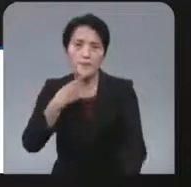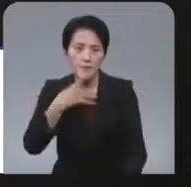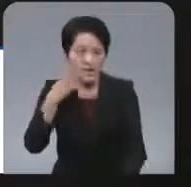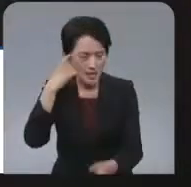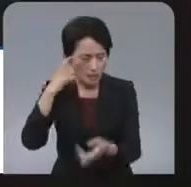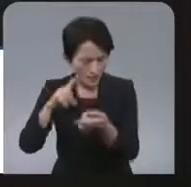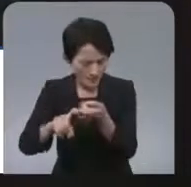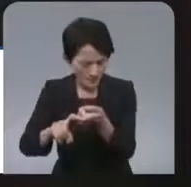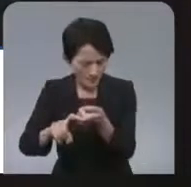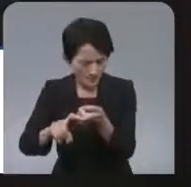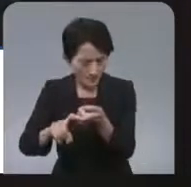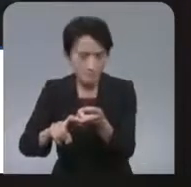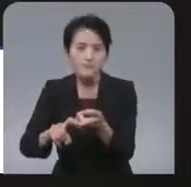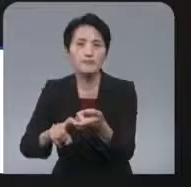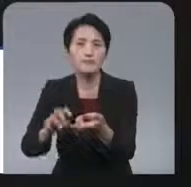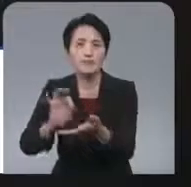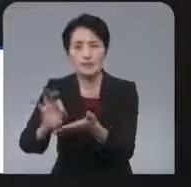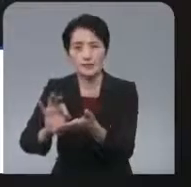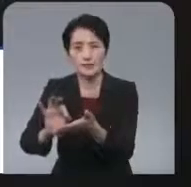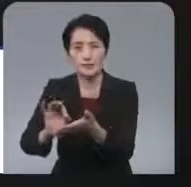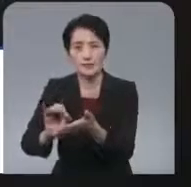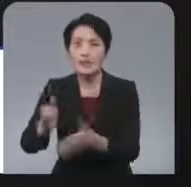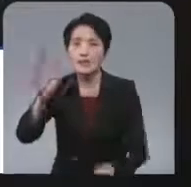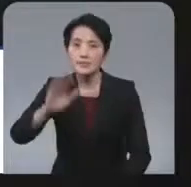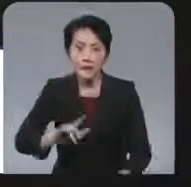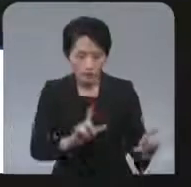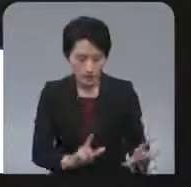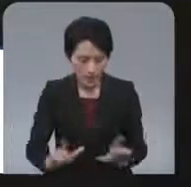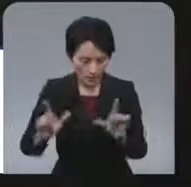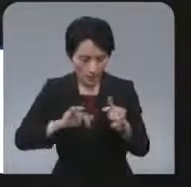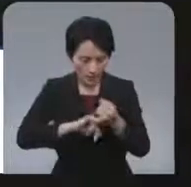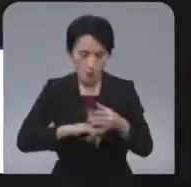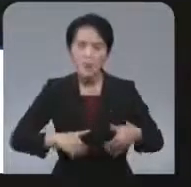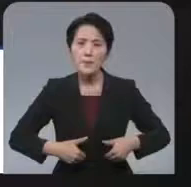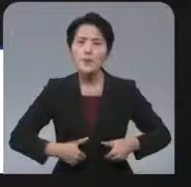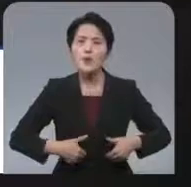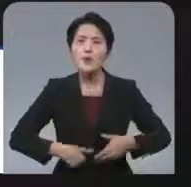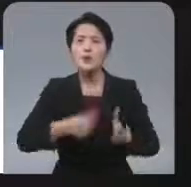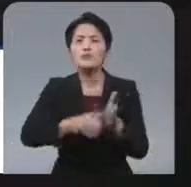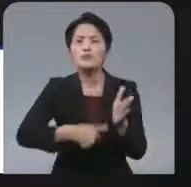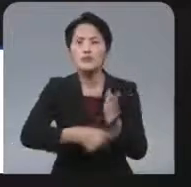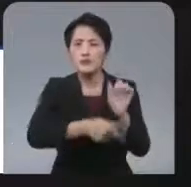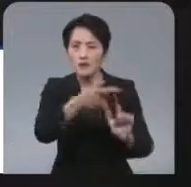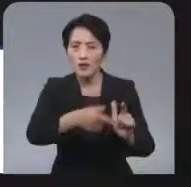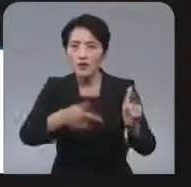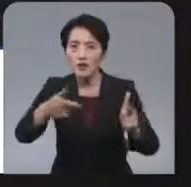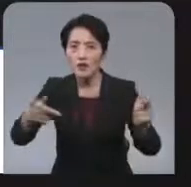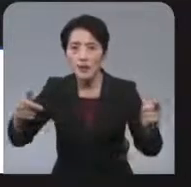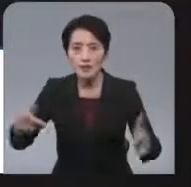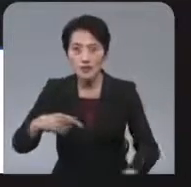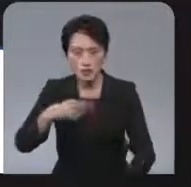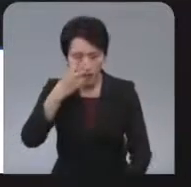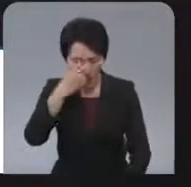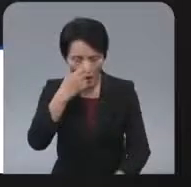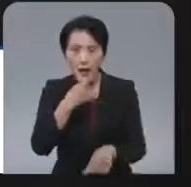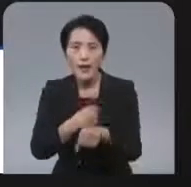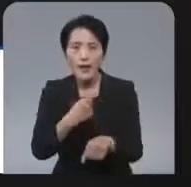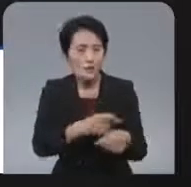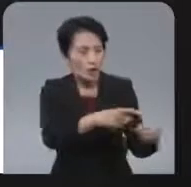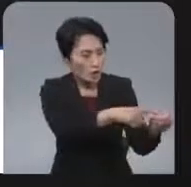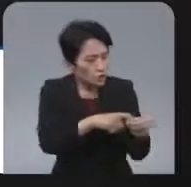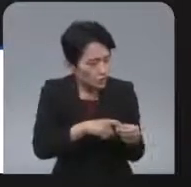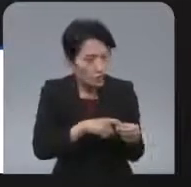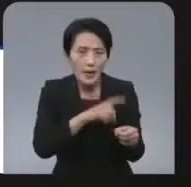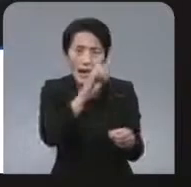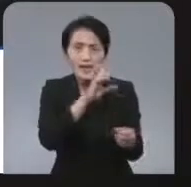меры к укреплению технологической независимости и организации внутреннего производства но джейн пообещал в течение последних шести месяцев